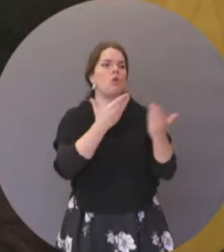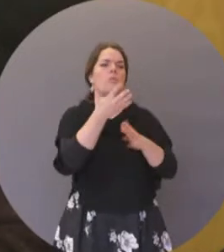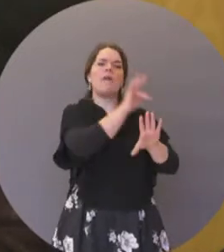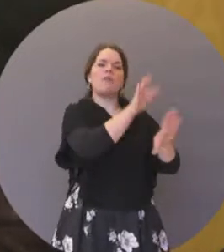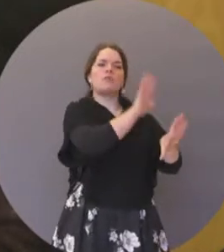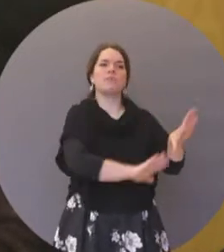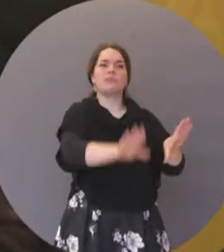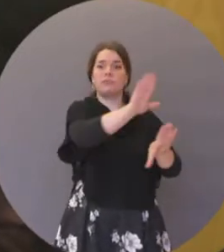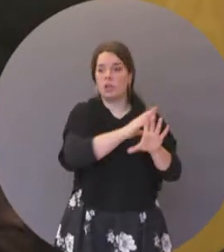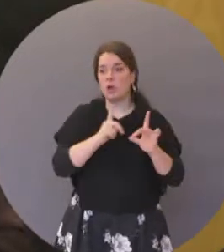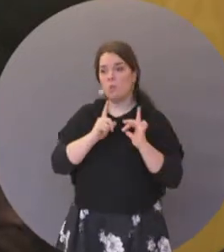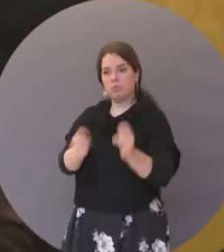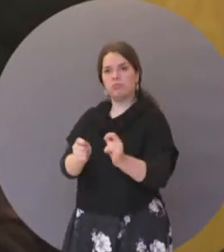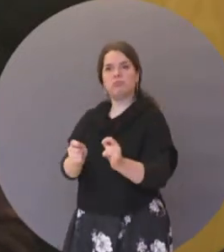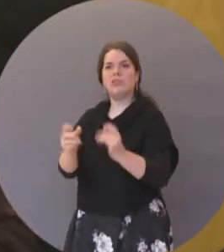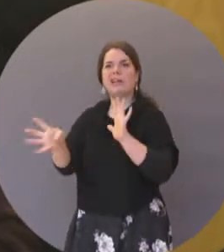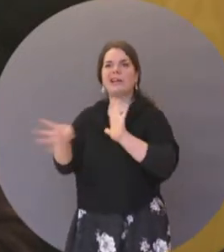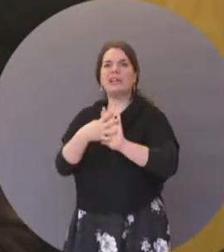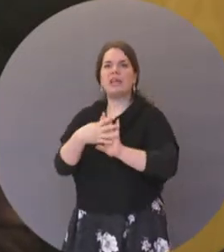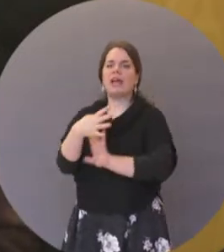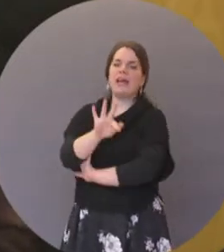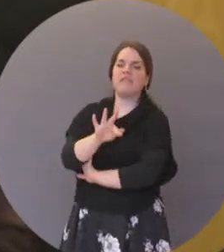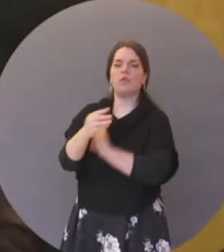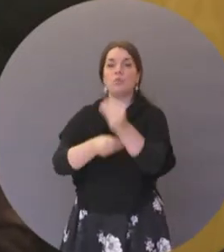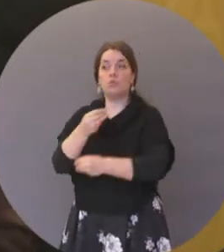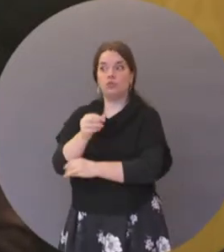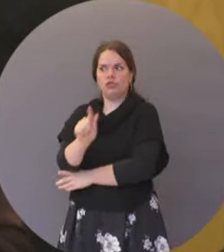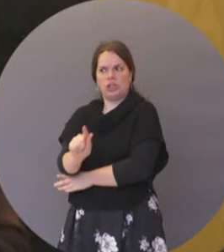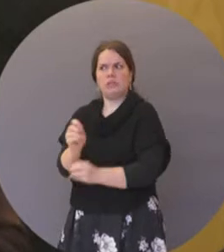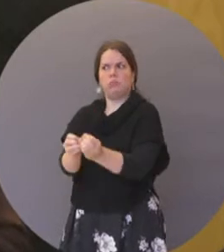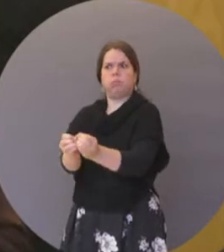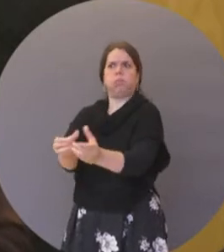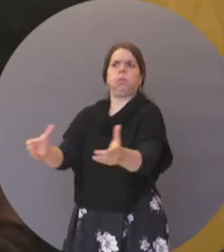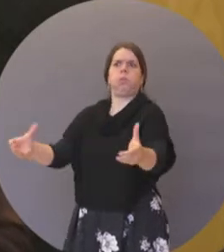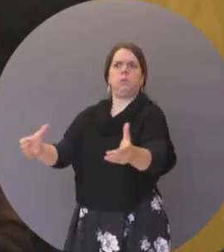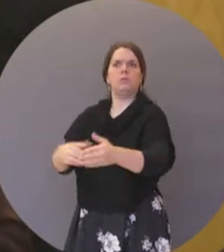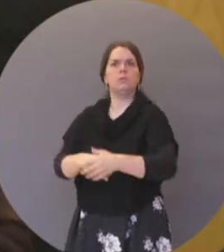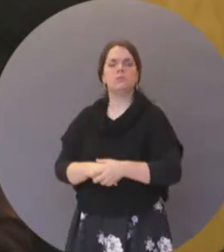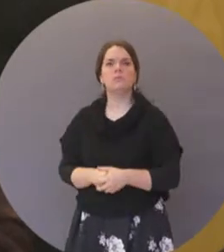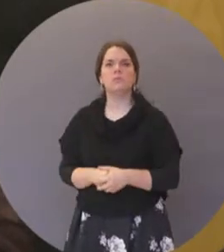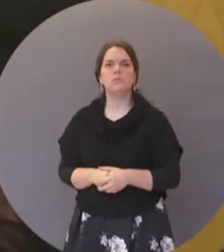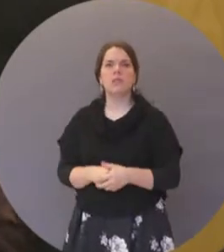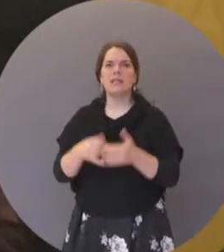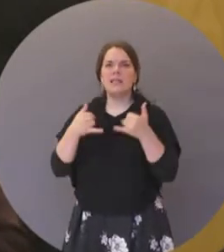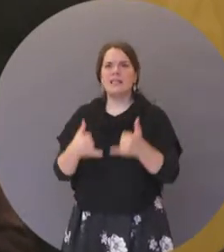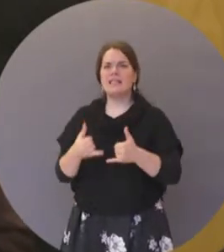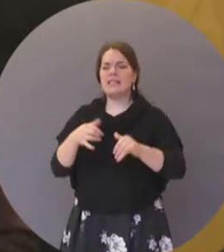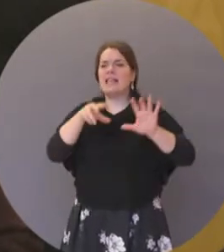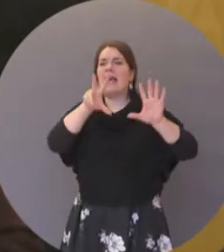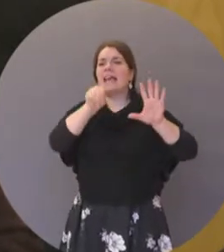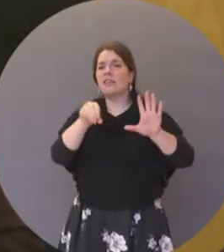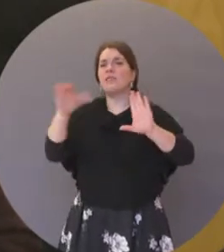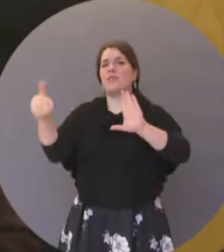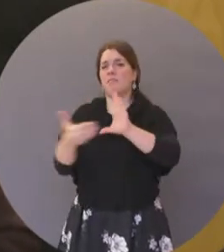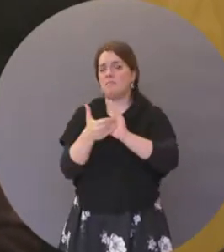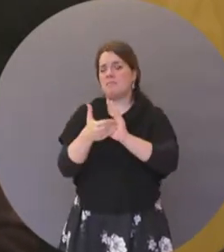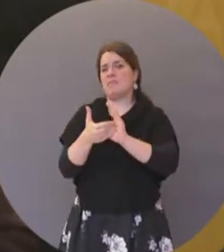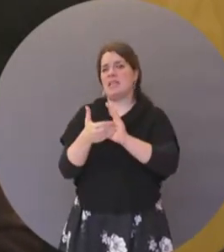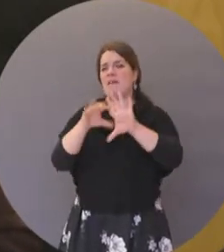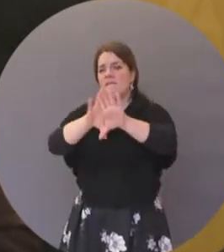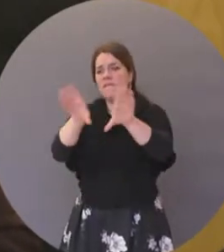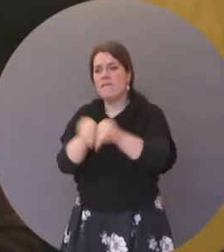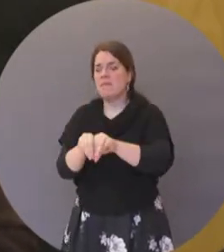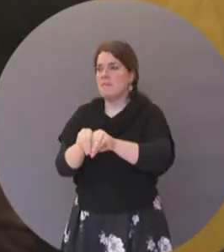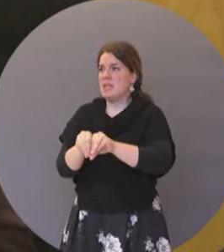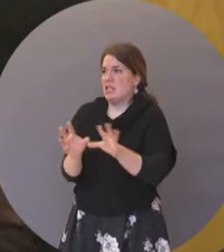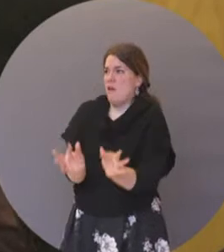en F ou G notre département compte près de 80 000 ménages vulnérables au sens de cette